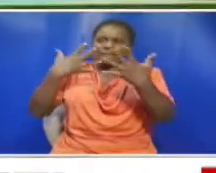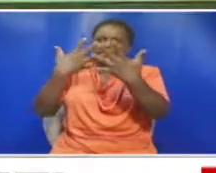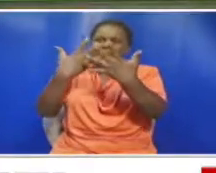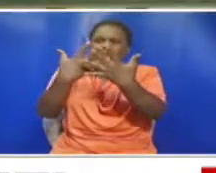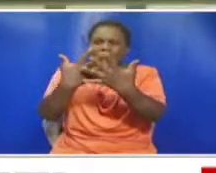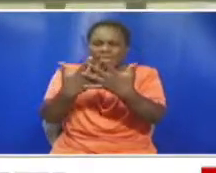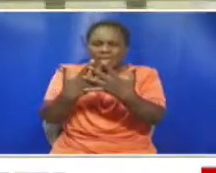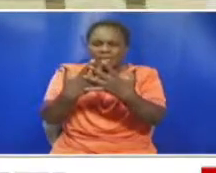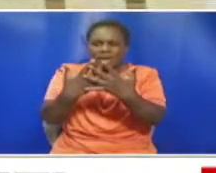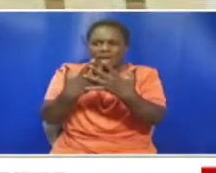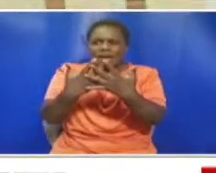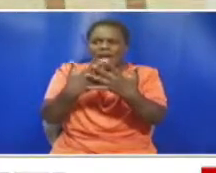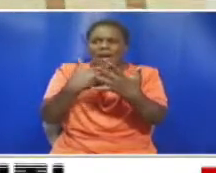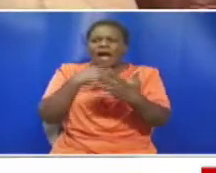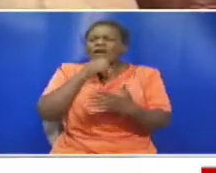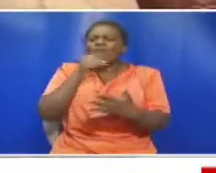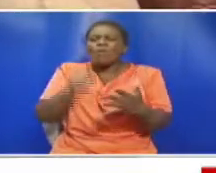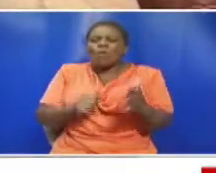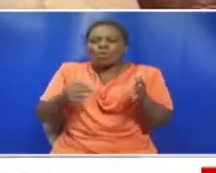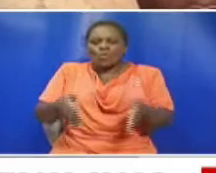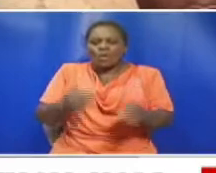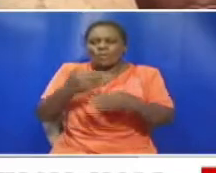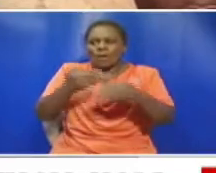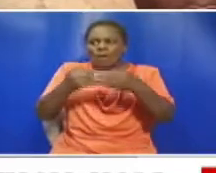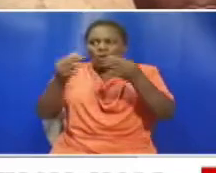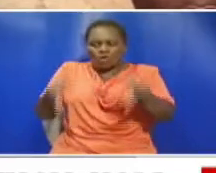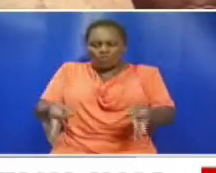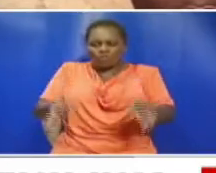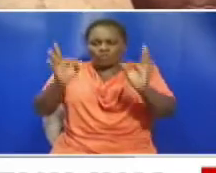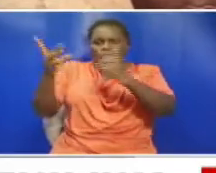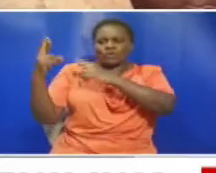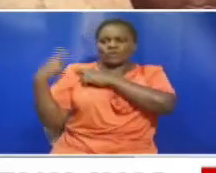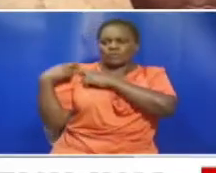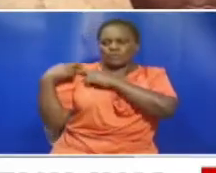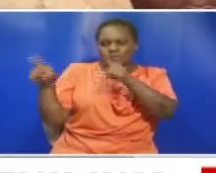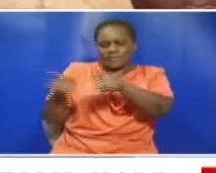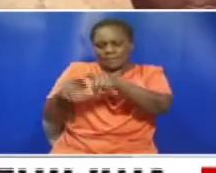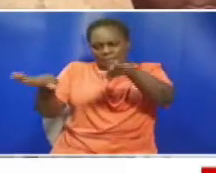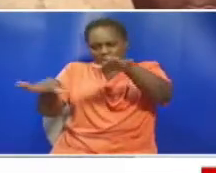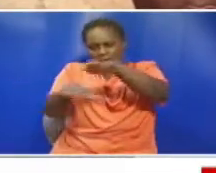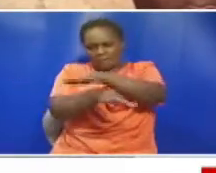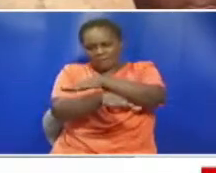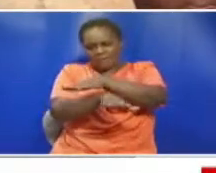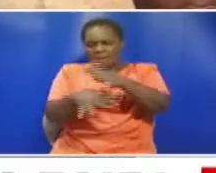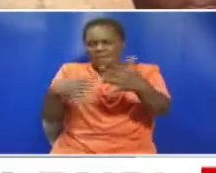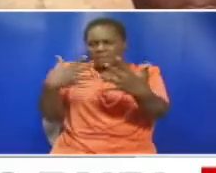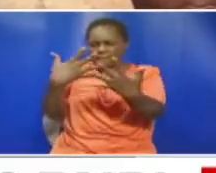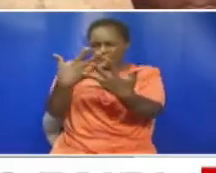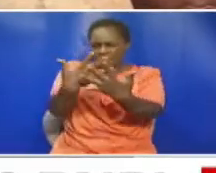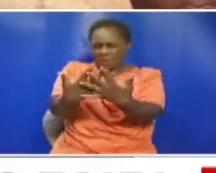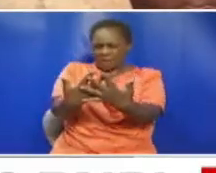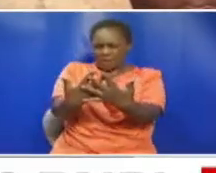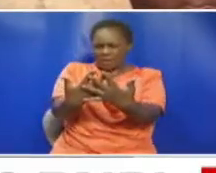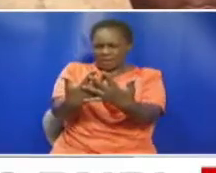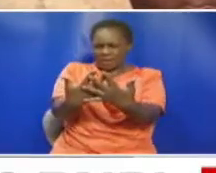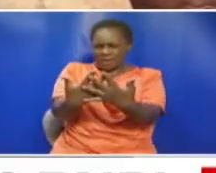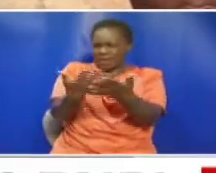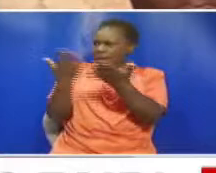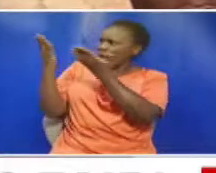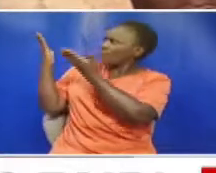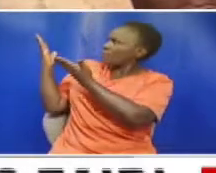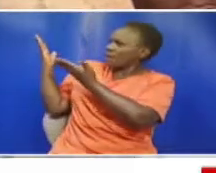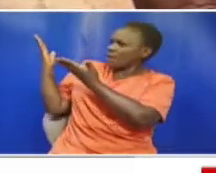lilikuwa bado na muundo wa zamani. Officer in charge and the deputy are being held